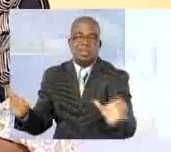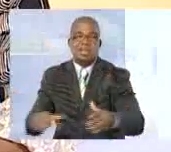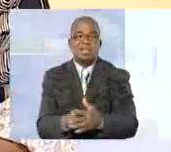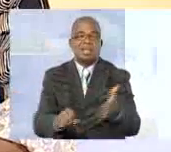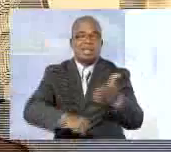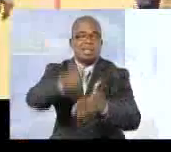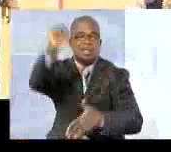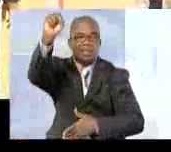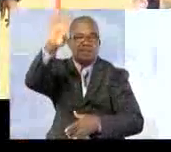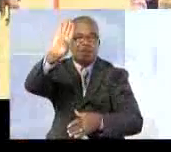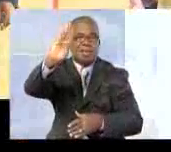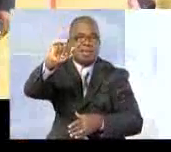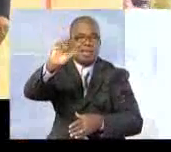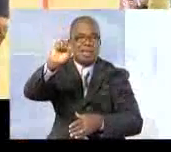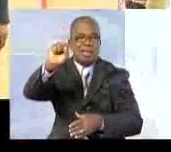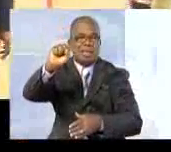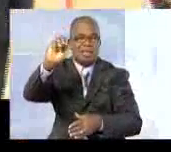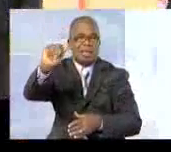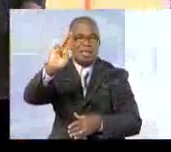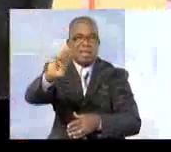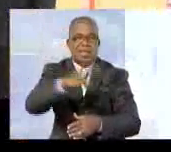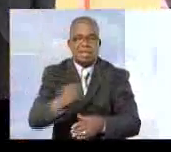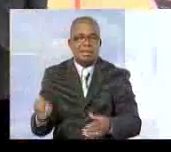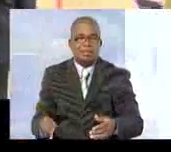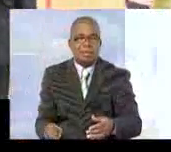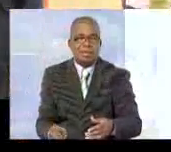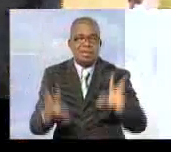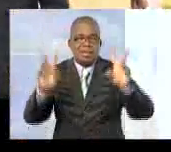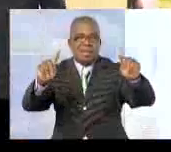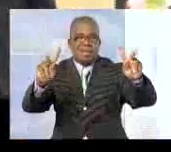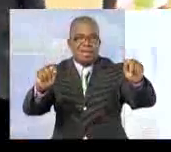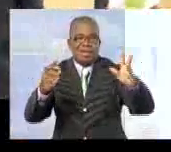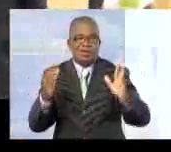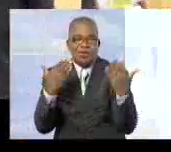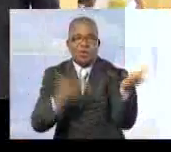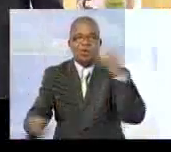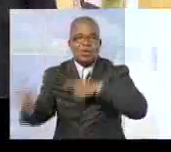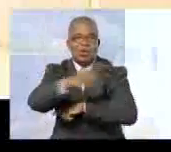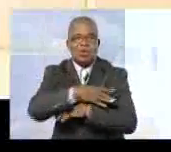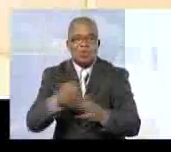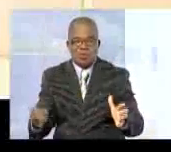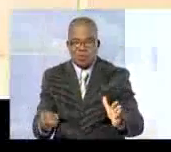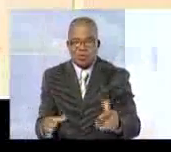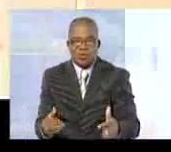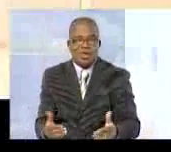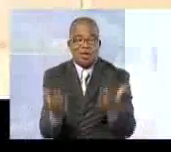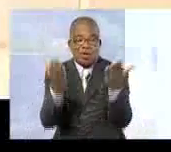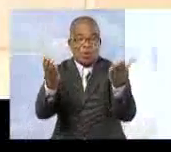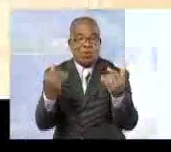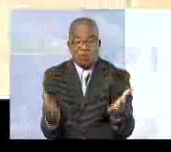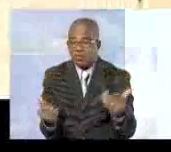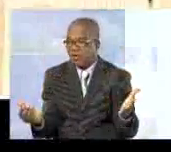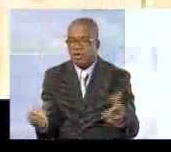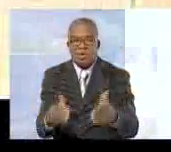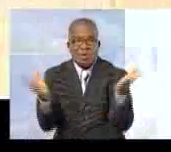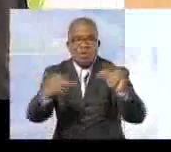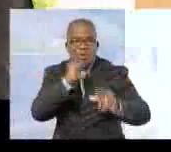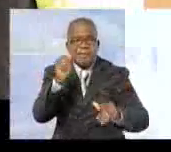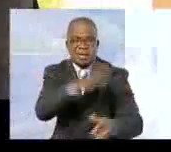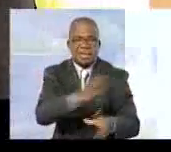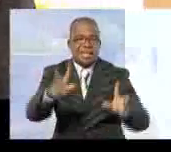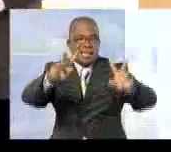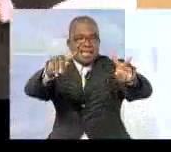Fofana. Quel contenu pour la RTI à l'aube de la libéralisation de l'espace audiovisuel ivoirien? Pour répondre à